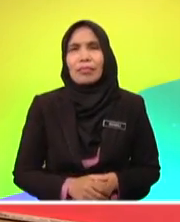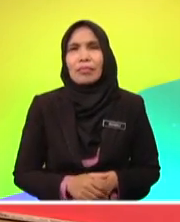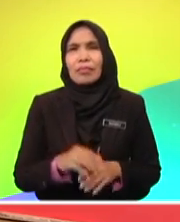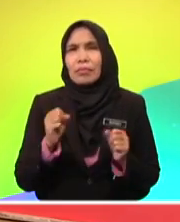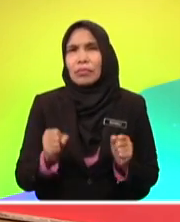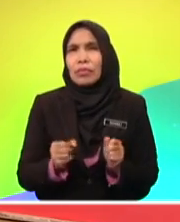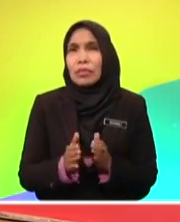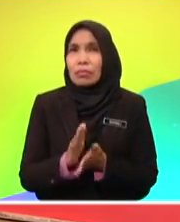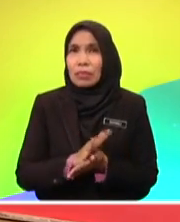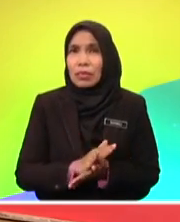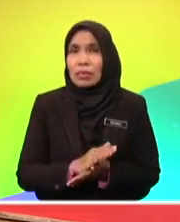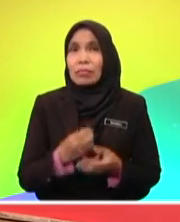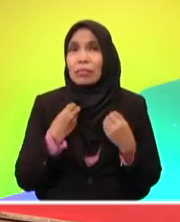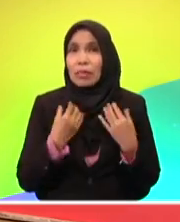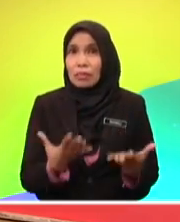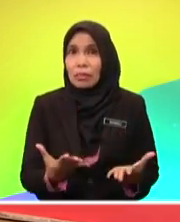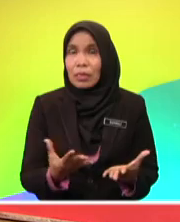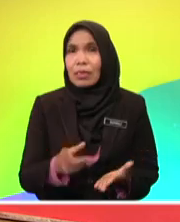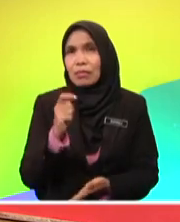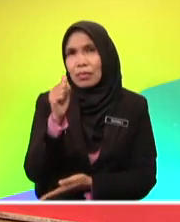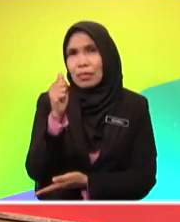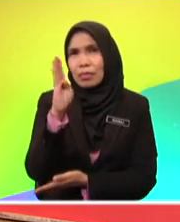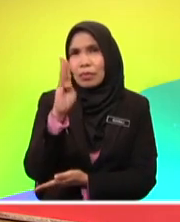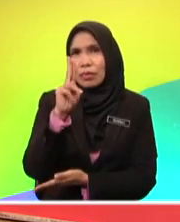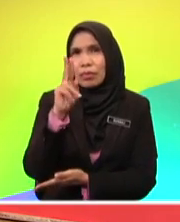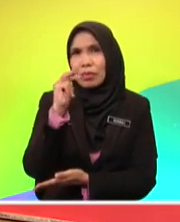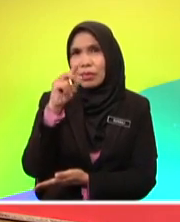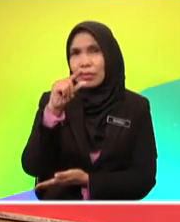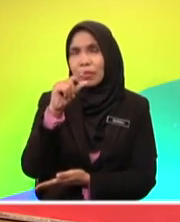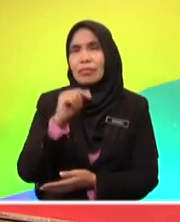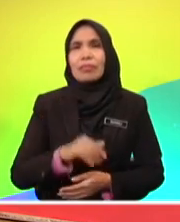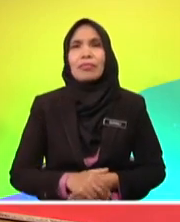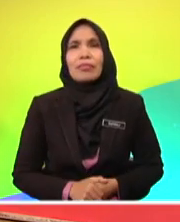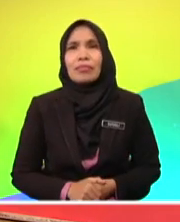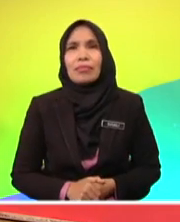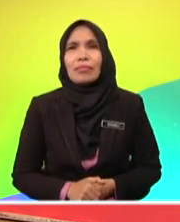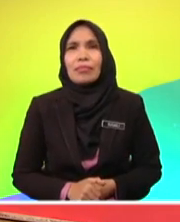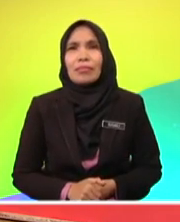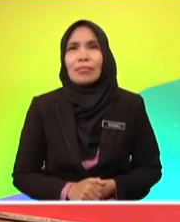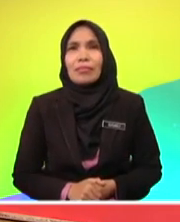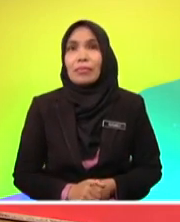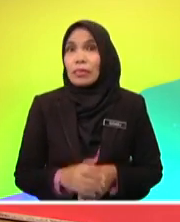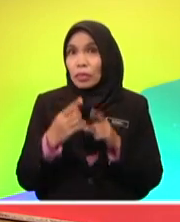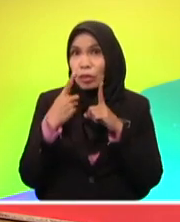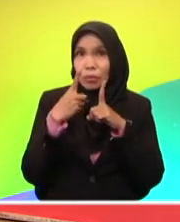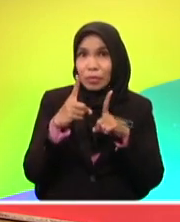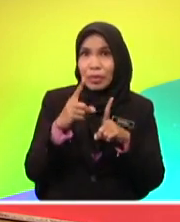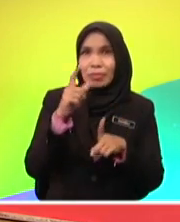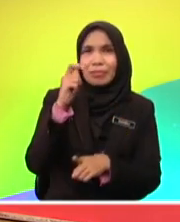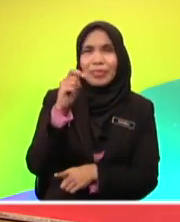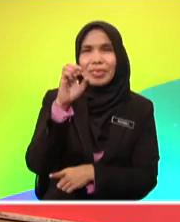tabung. Okey. Apa saya rasa jawapannya tempurung. Ya,